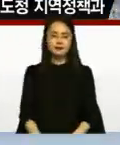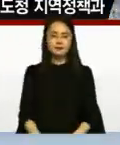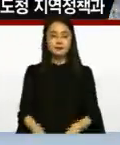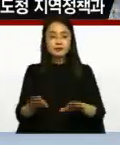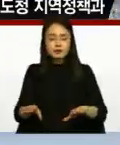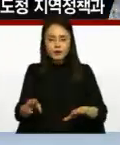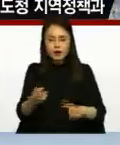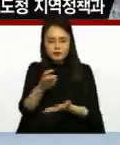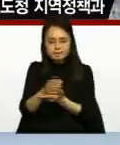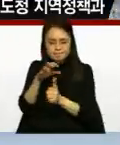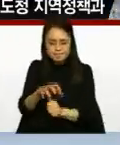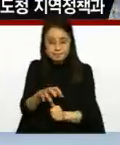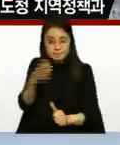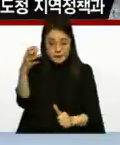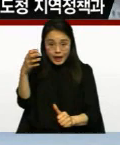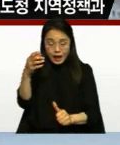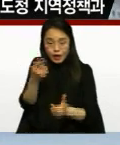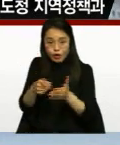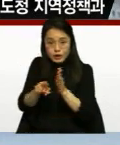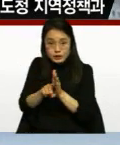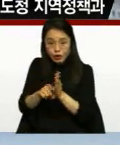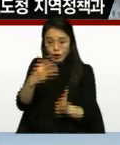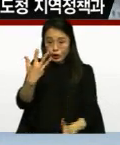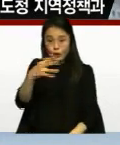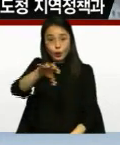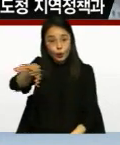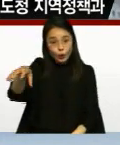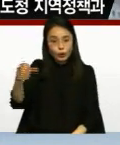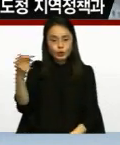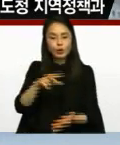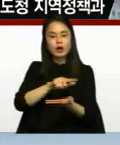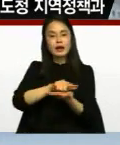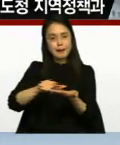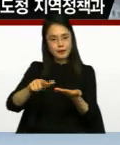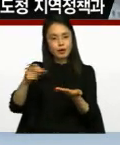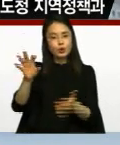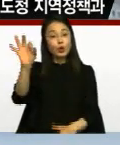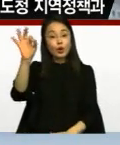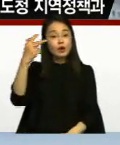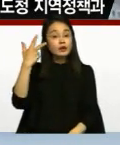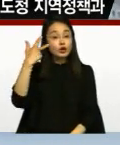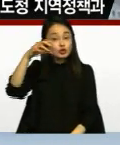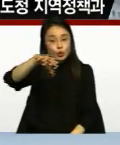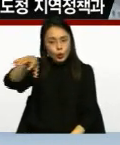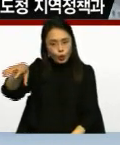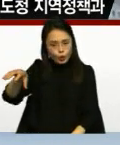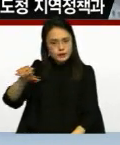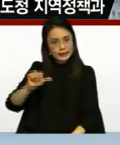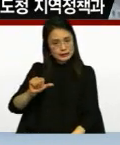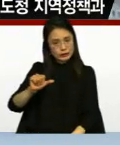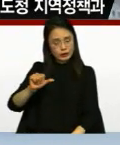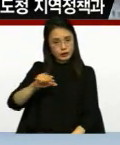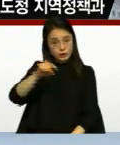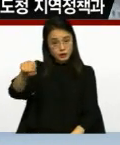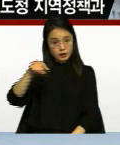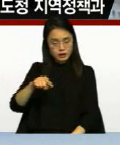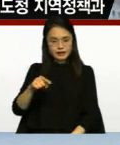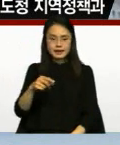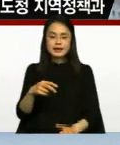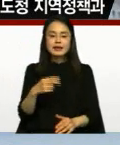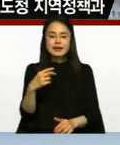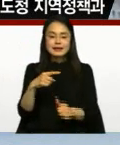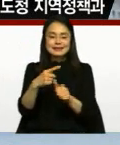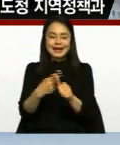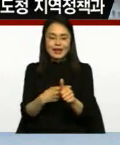이번 규제 개선안에 8개 시군 외에 가평과 양평, 여주 등 5개 시군에 대해서도 자연 보전 권역을 성장 관리